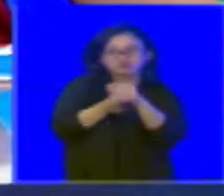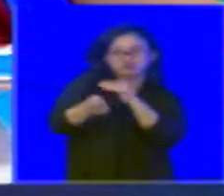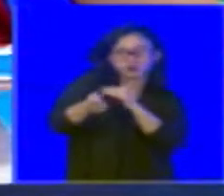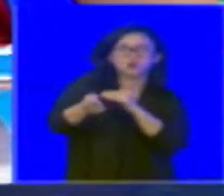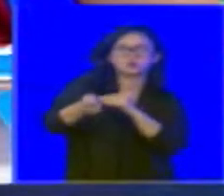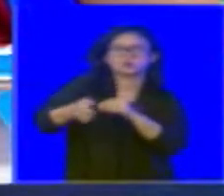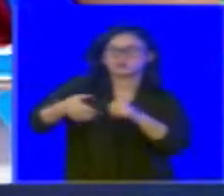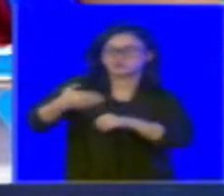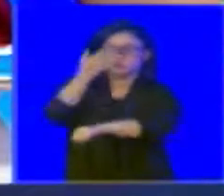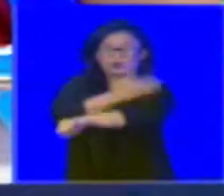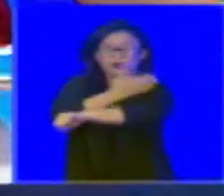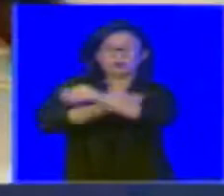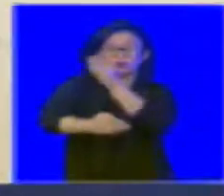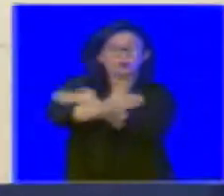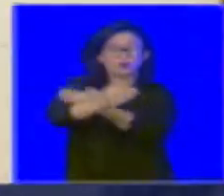apartemen Kalibata.